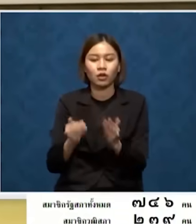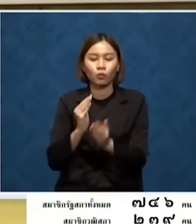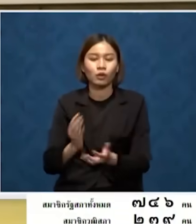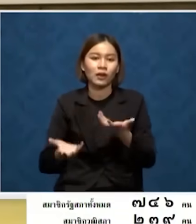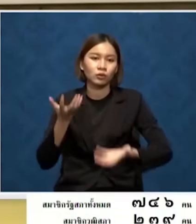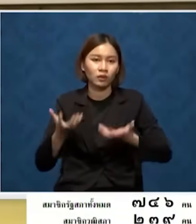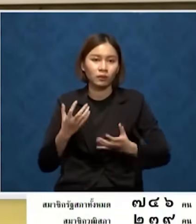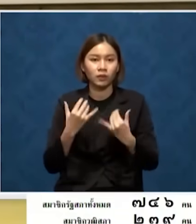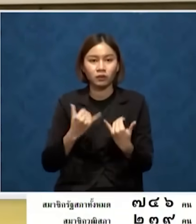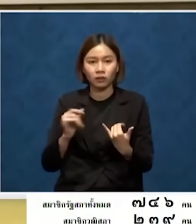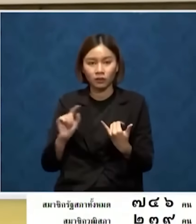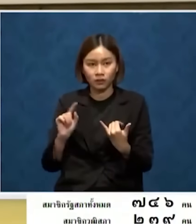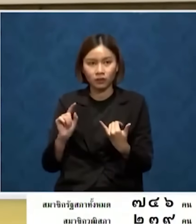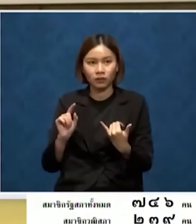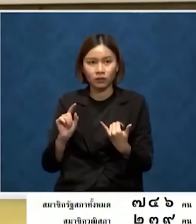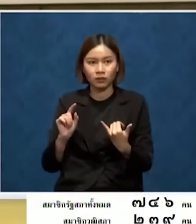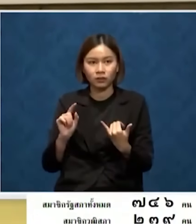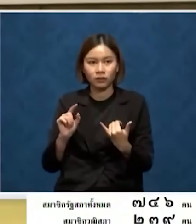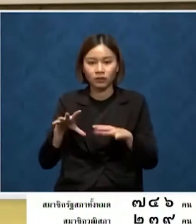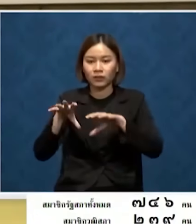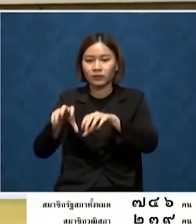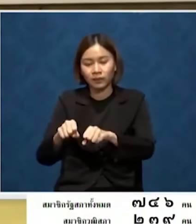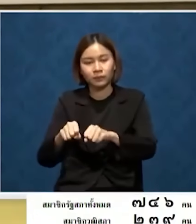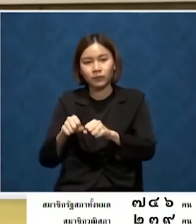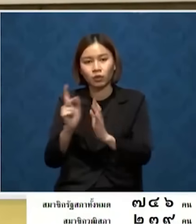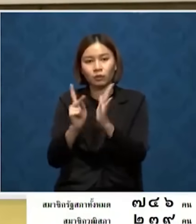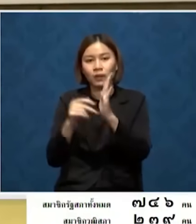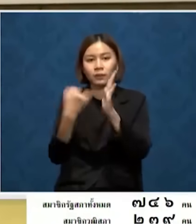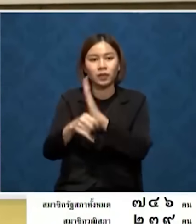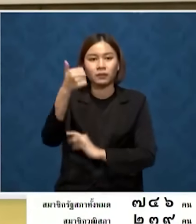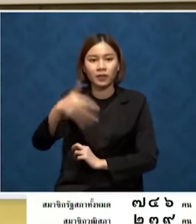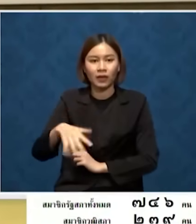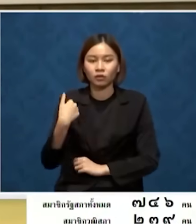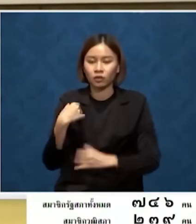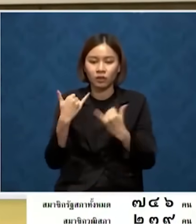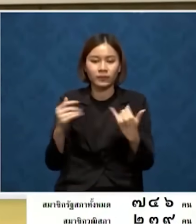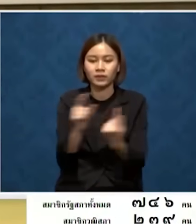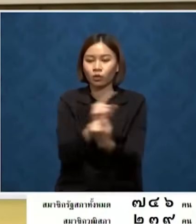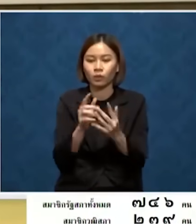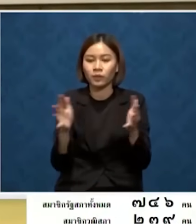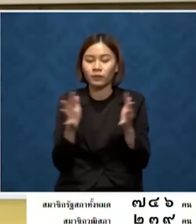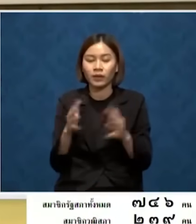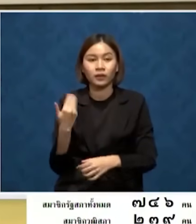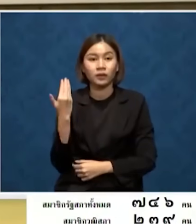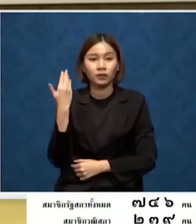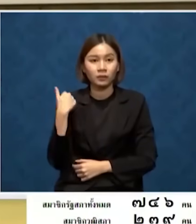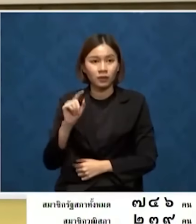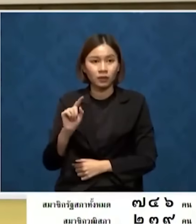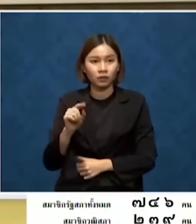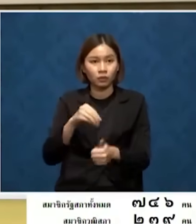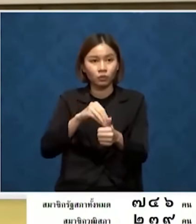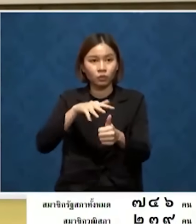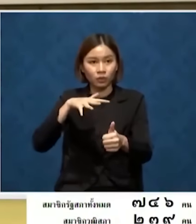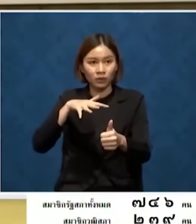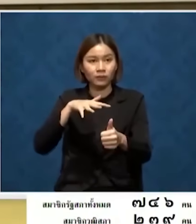ายปีล่าสุดกลับมาประเทศไทยพบว่าได้รับสิทธิพิเศษตั้งแต่วันแรกที่เดินทางกลับ